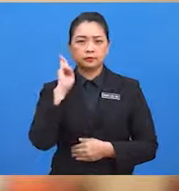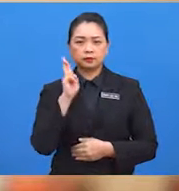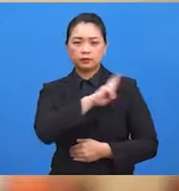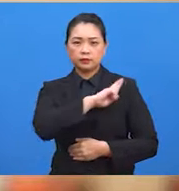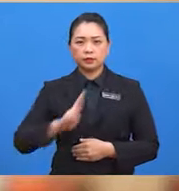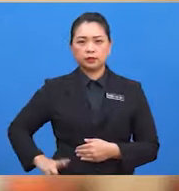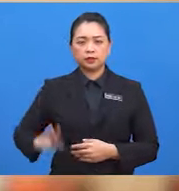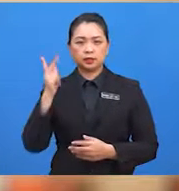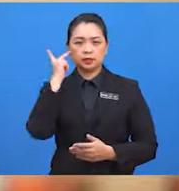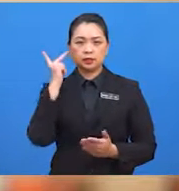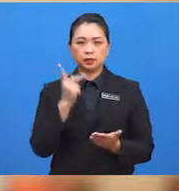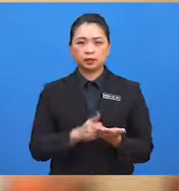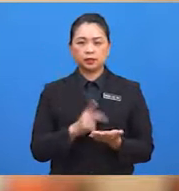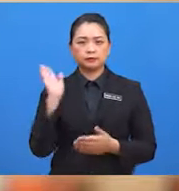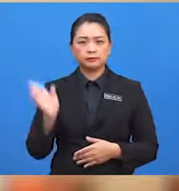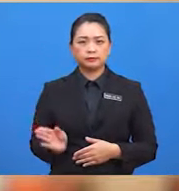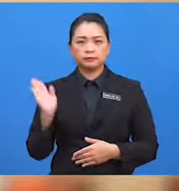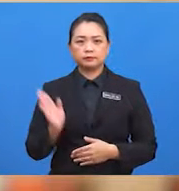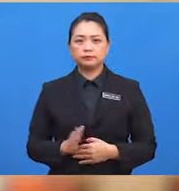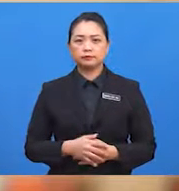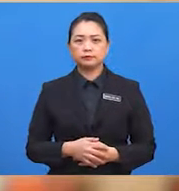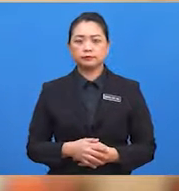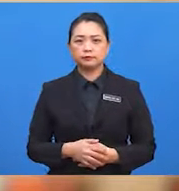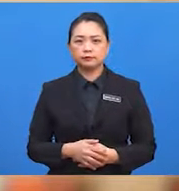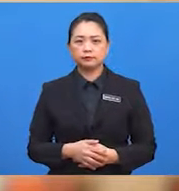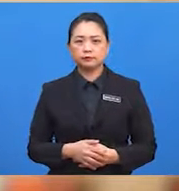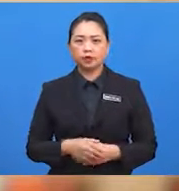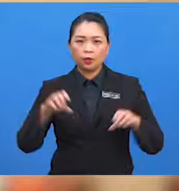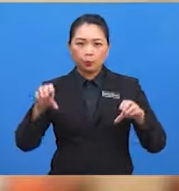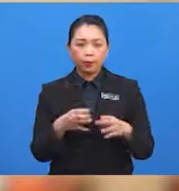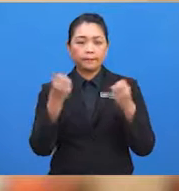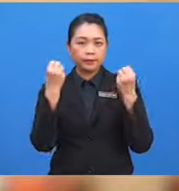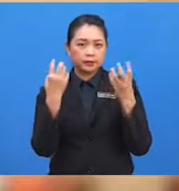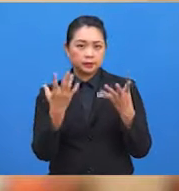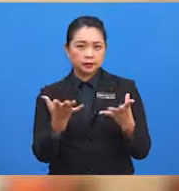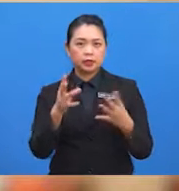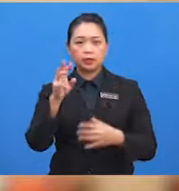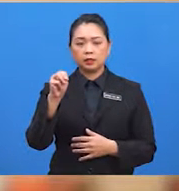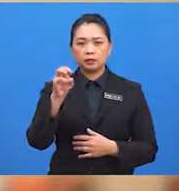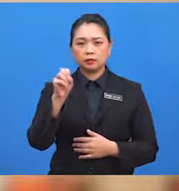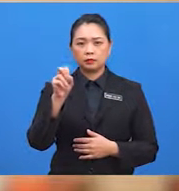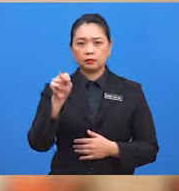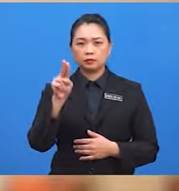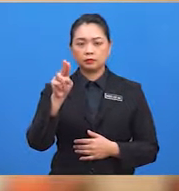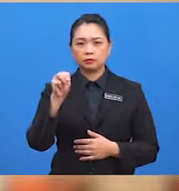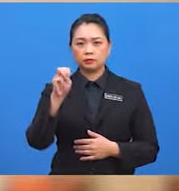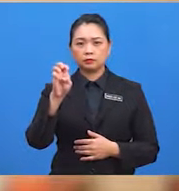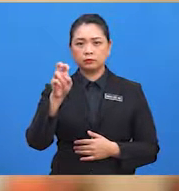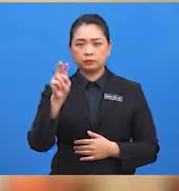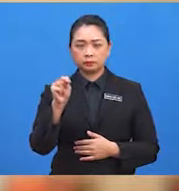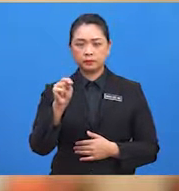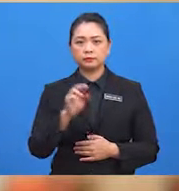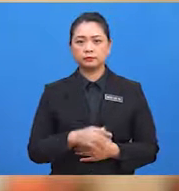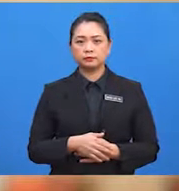Ramses. Ramses telah membina banyak monumen terkenal berupa berhala. Kerajaan Baharu Mesir